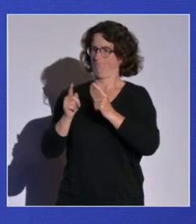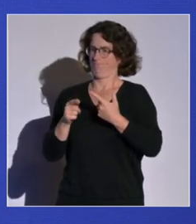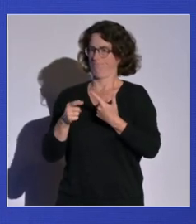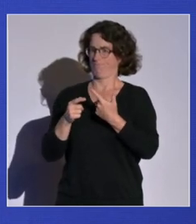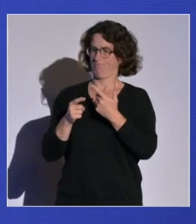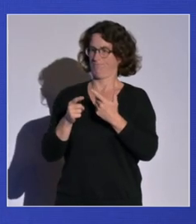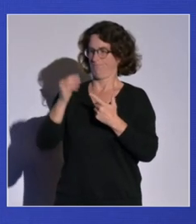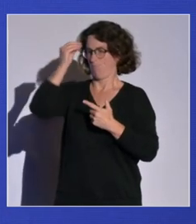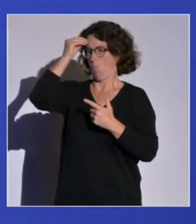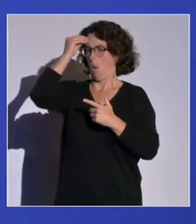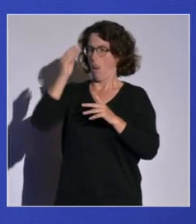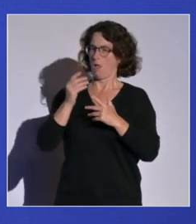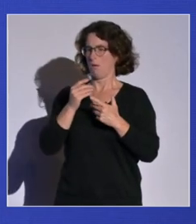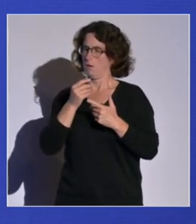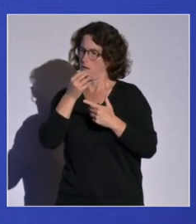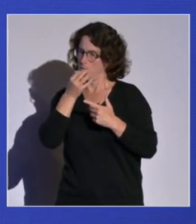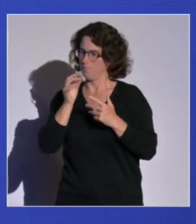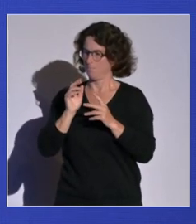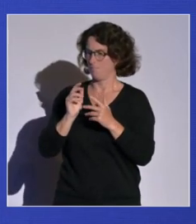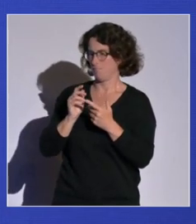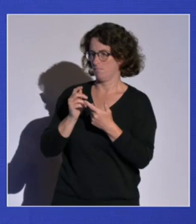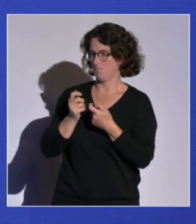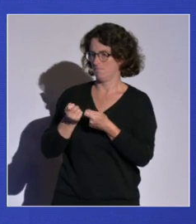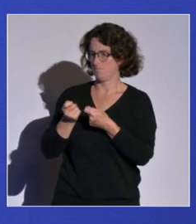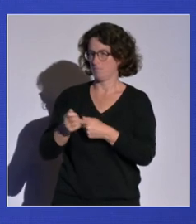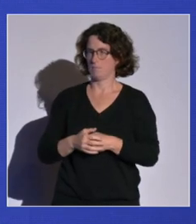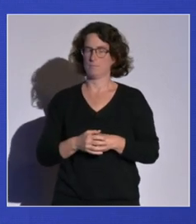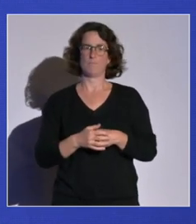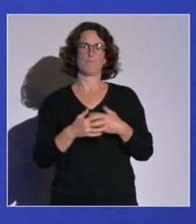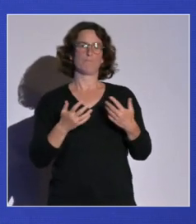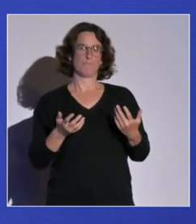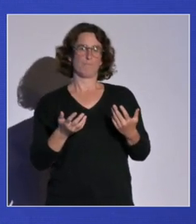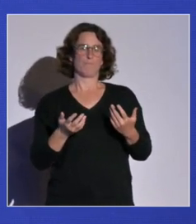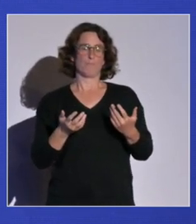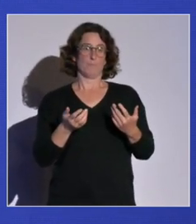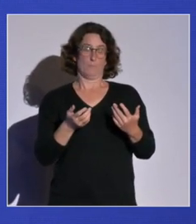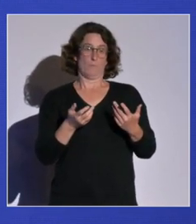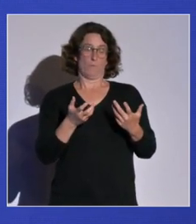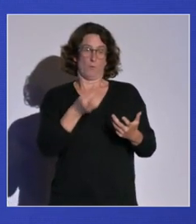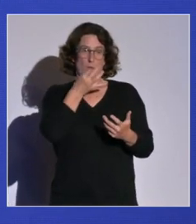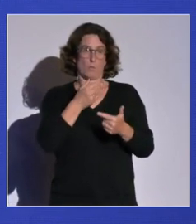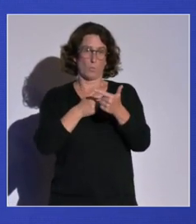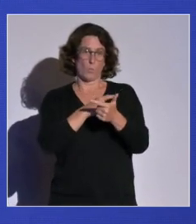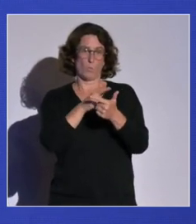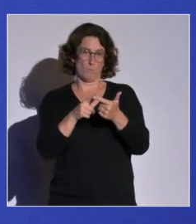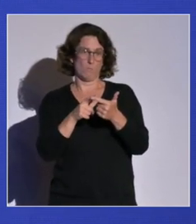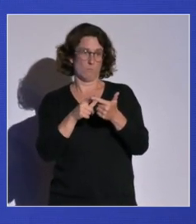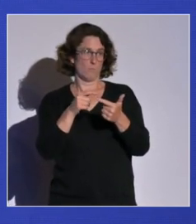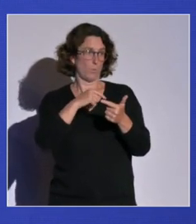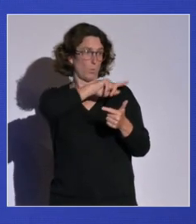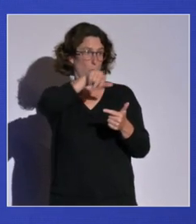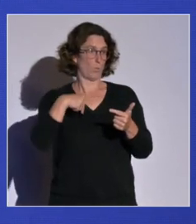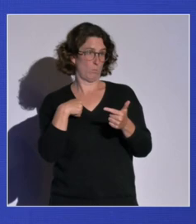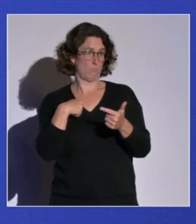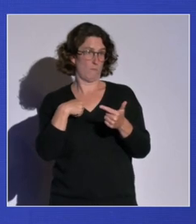Je veux vous dire deux choses, en pensant à tous ceux qui, parmi nous, vont affronter cette épreuve et